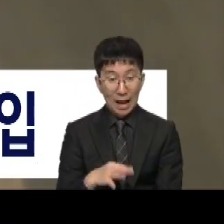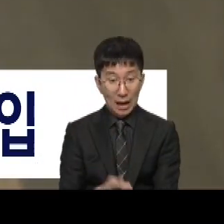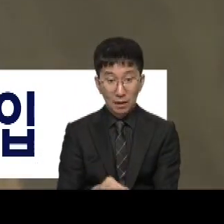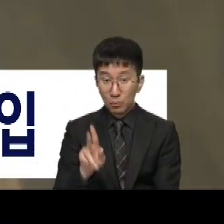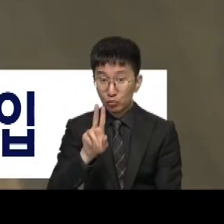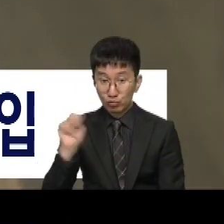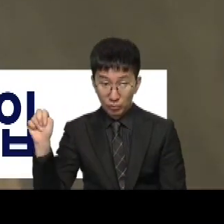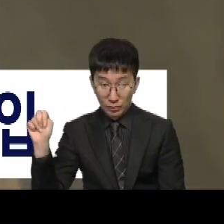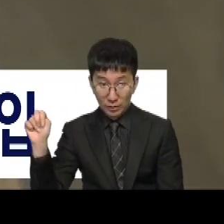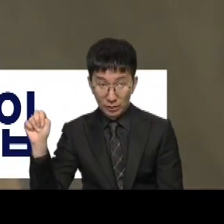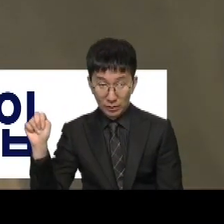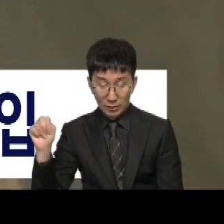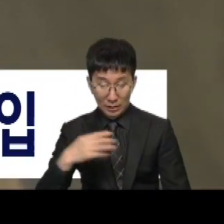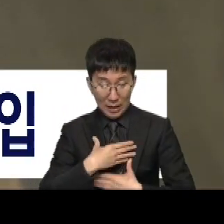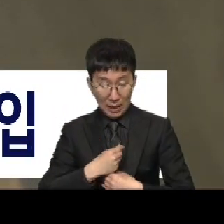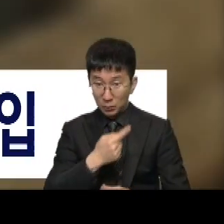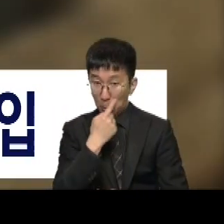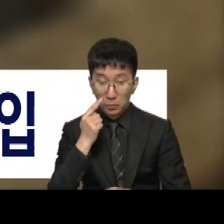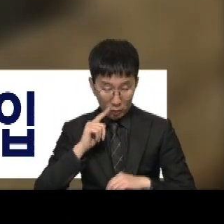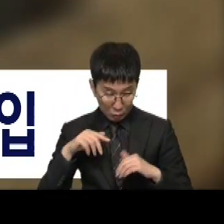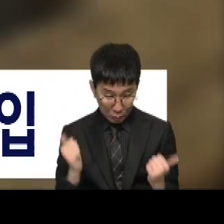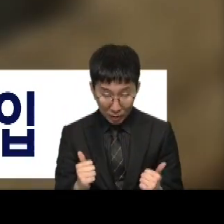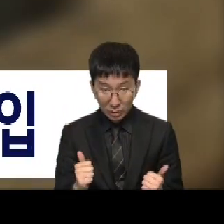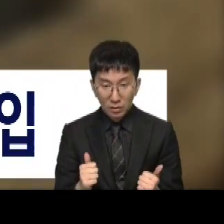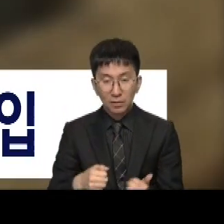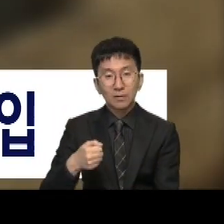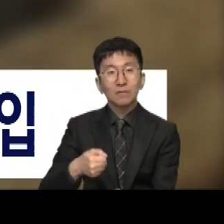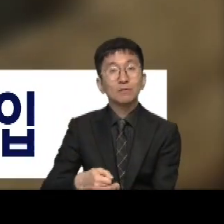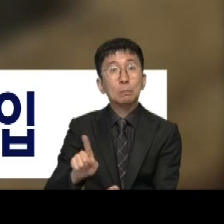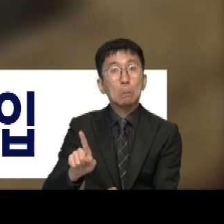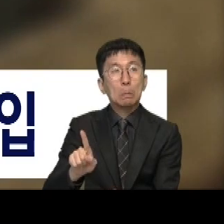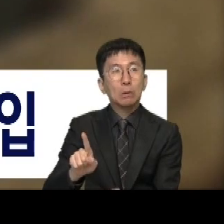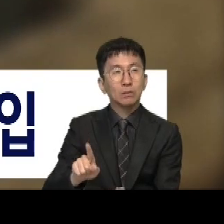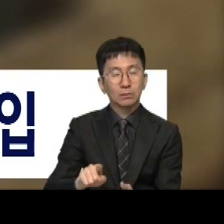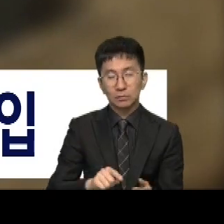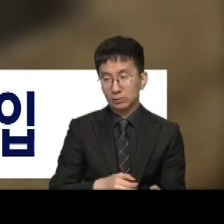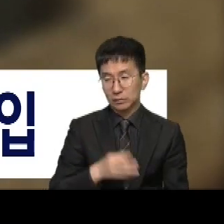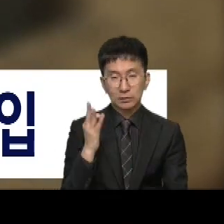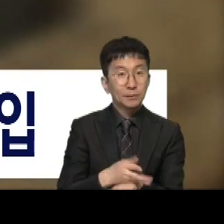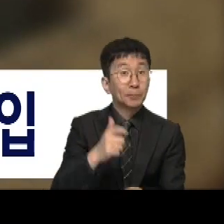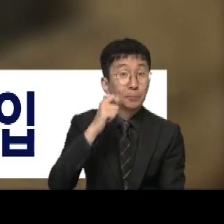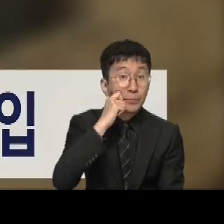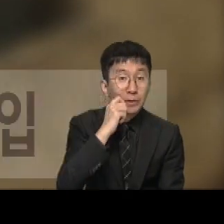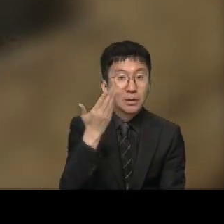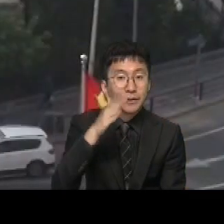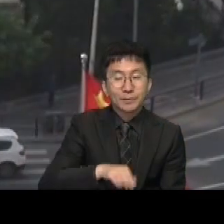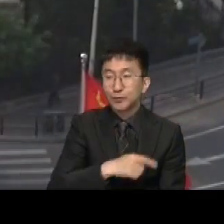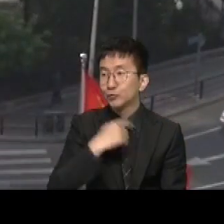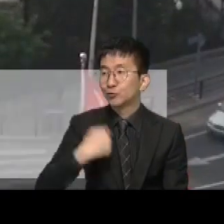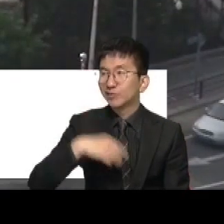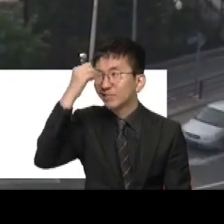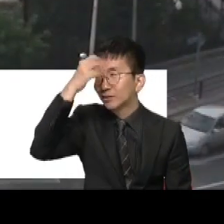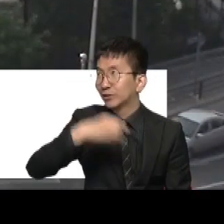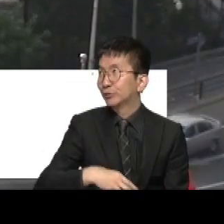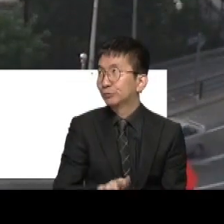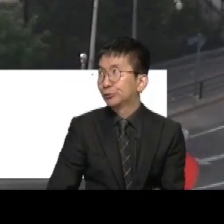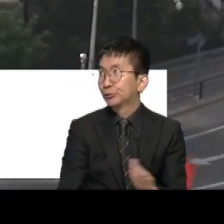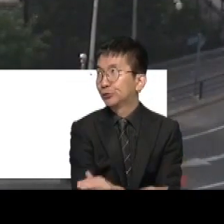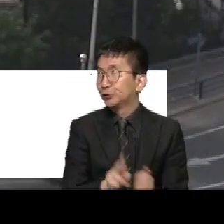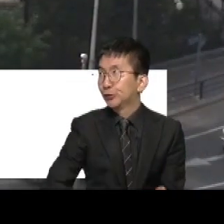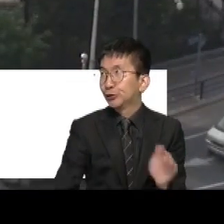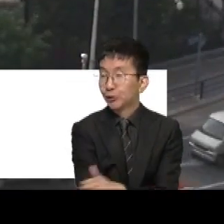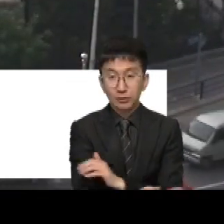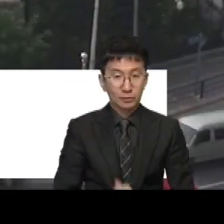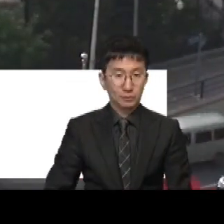정한 대북 수출 제재 대상이지만 규제가 느슨한 중국을 통해 반입되고 있는 겁니다. 북한이 대북 제재와 코로나